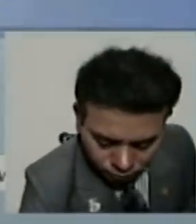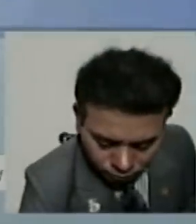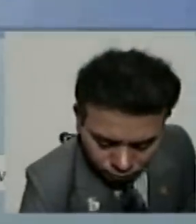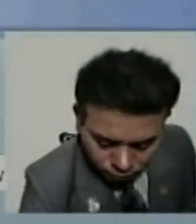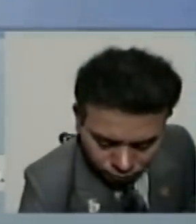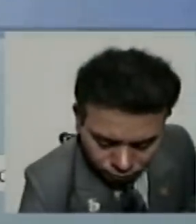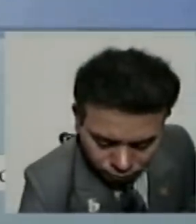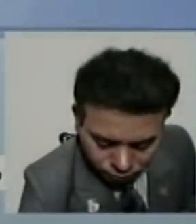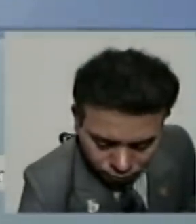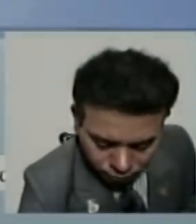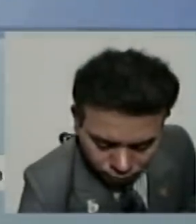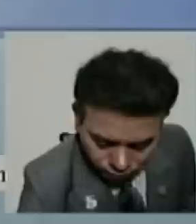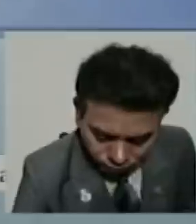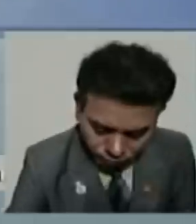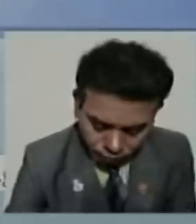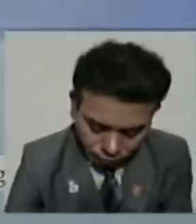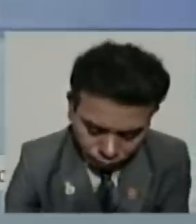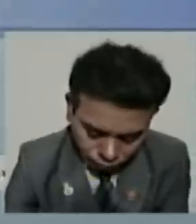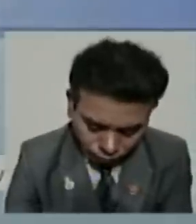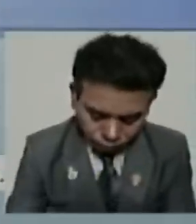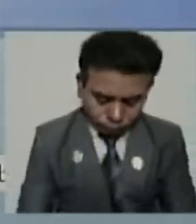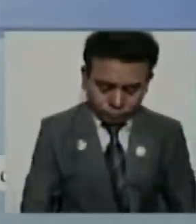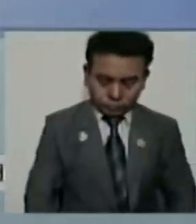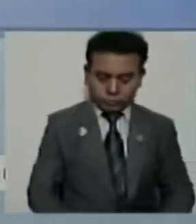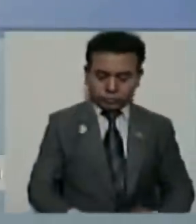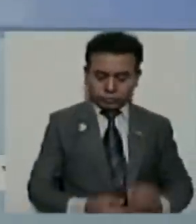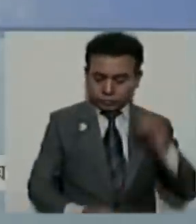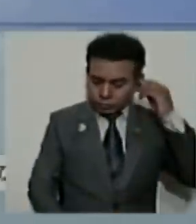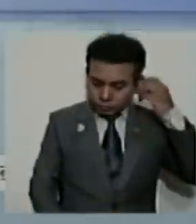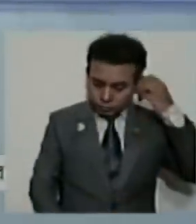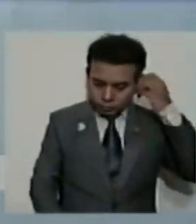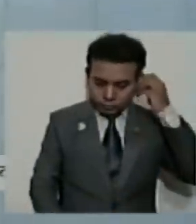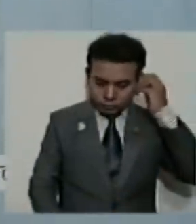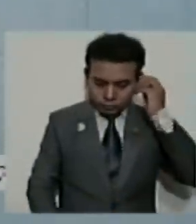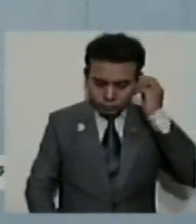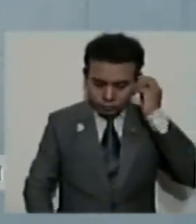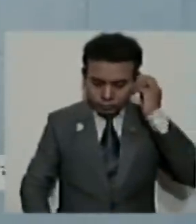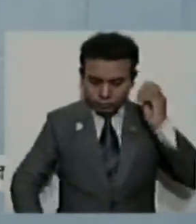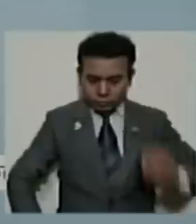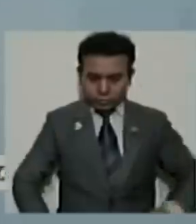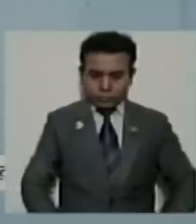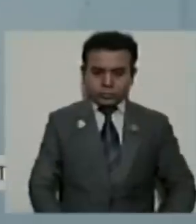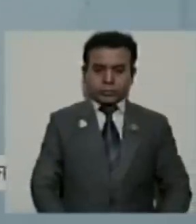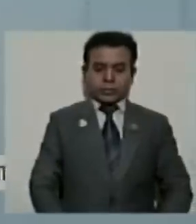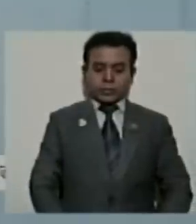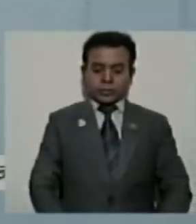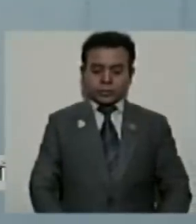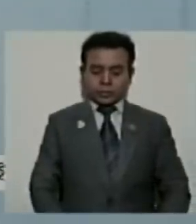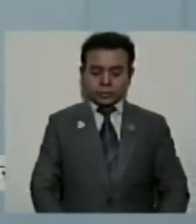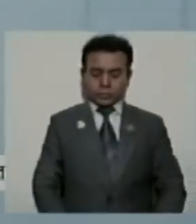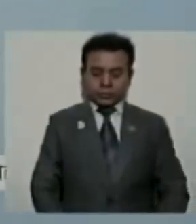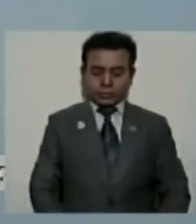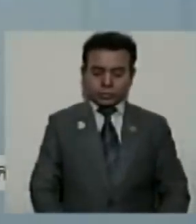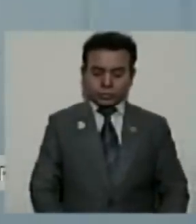যাচ্ছি। আমি অধ্যাপক ডাক্তার নাসিমা সুলতানা, অতিরিক্ত মহাপরিচালক প্রশাসন স্বাস্থ্য অধিদপ্তর।